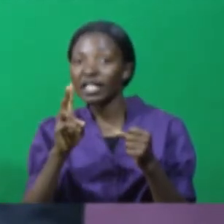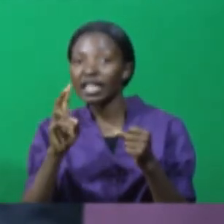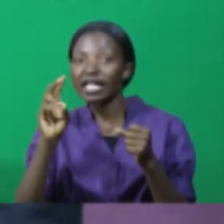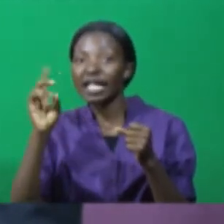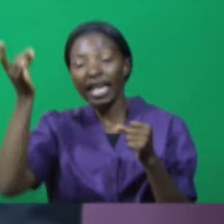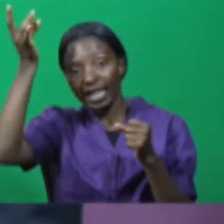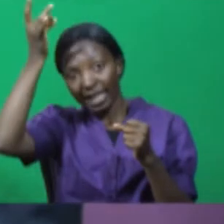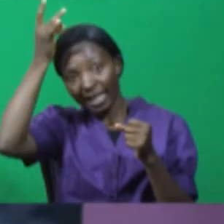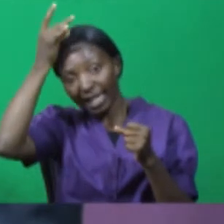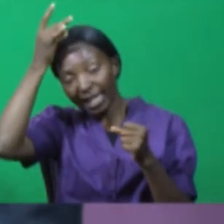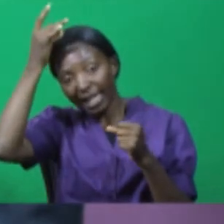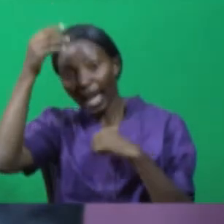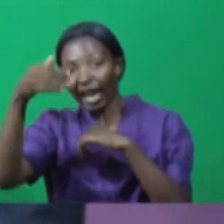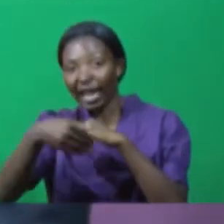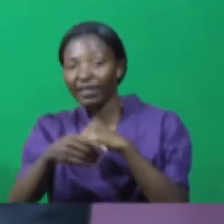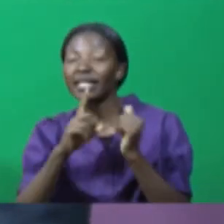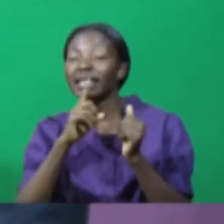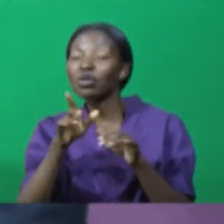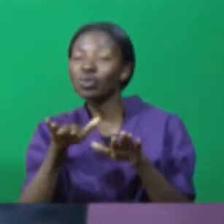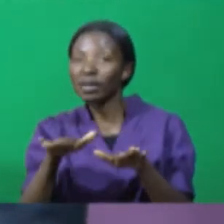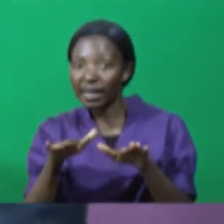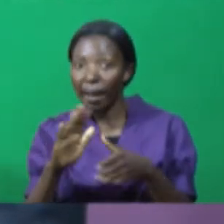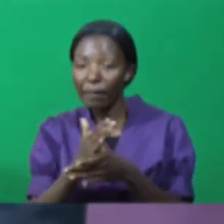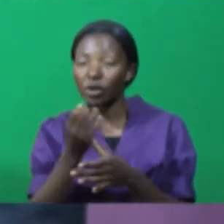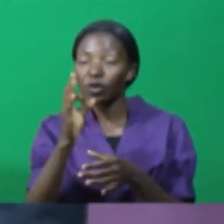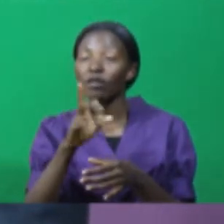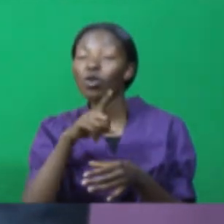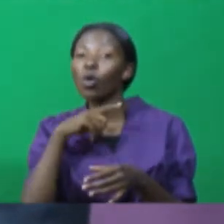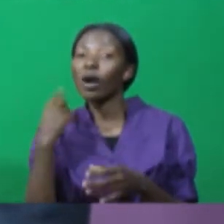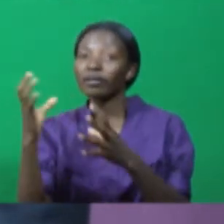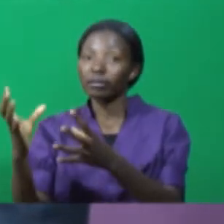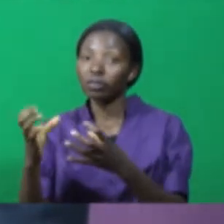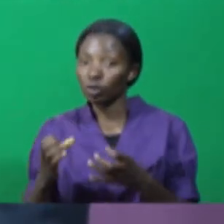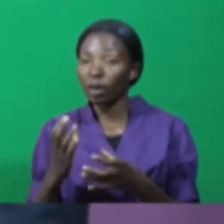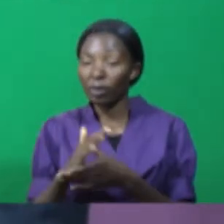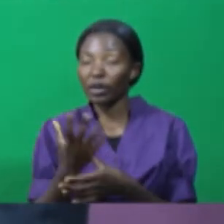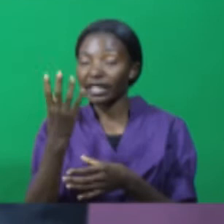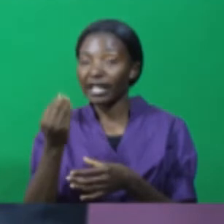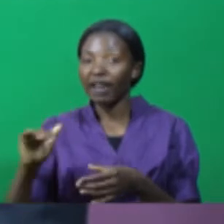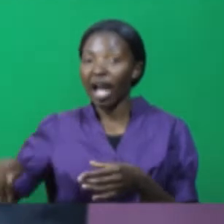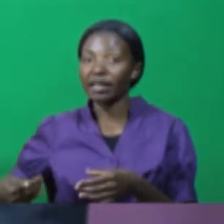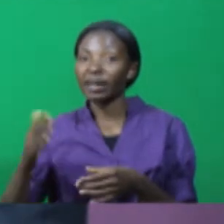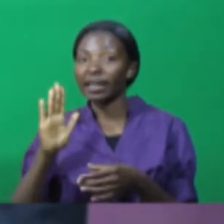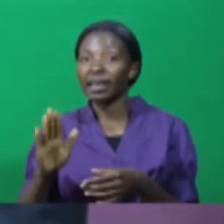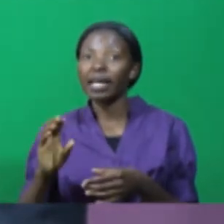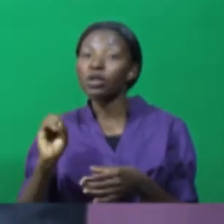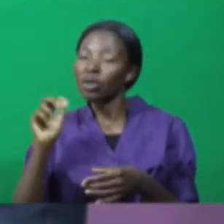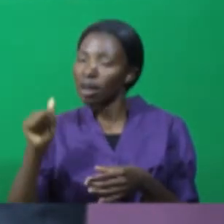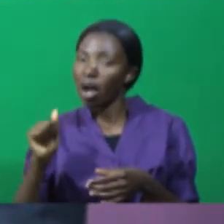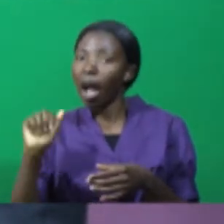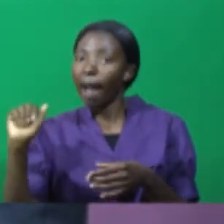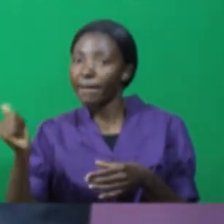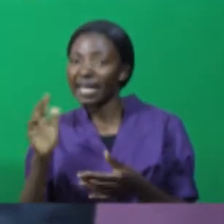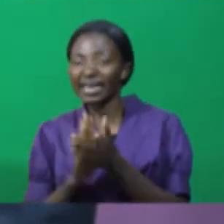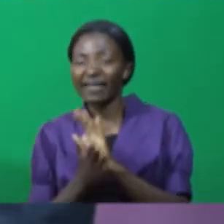uchafa nekuda kwemukadzi wawatora. Nokuti mukadzi uyu une murume. Zvino Abimeleki wakanga asina kuswedera kwaari akati.